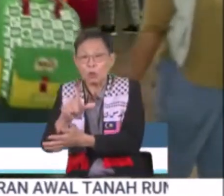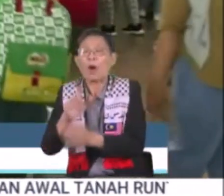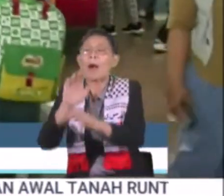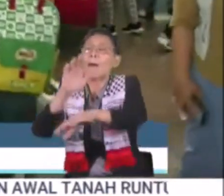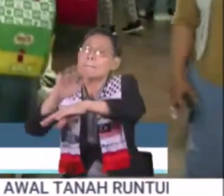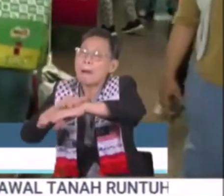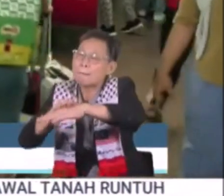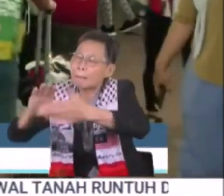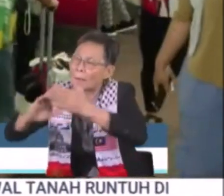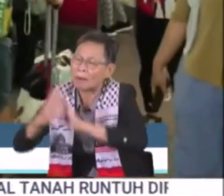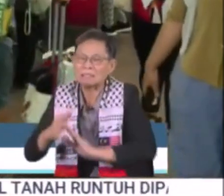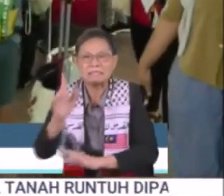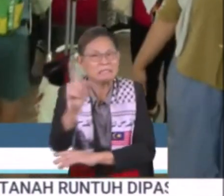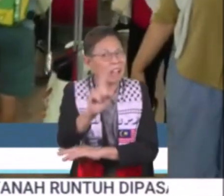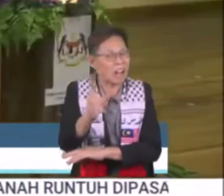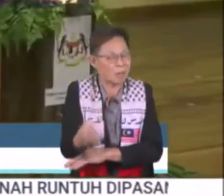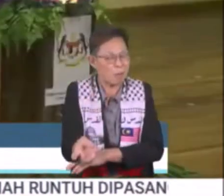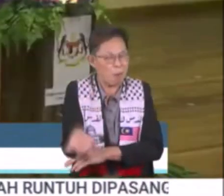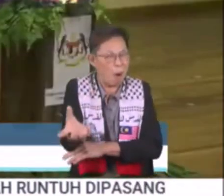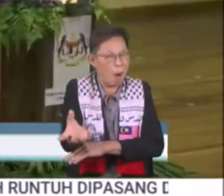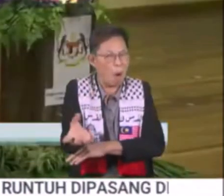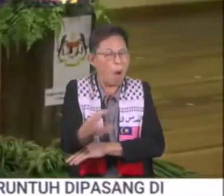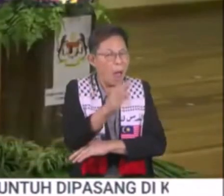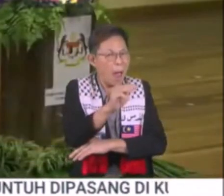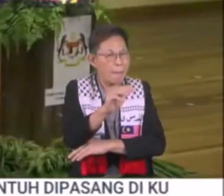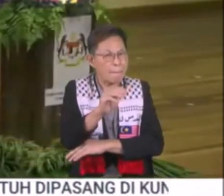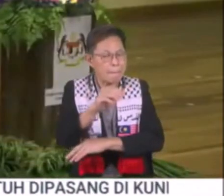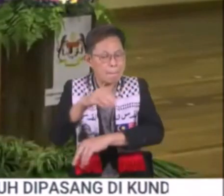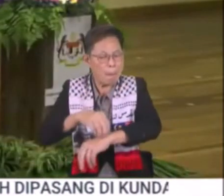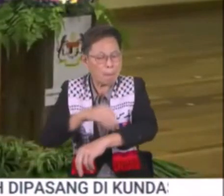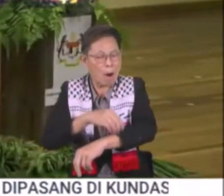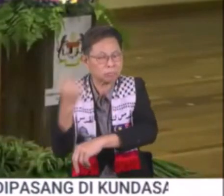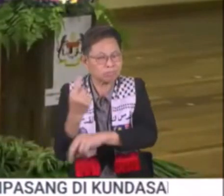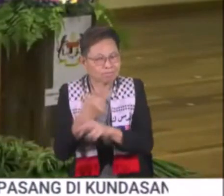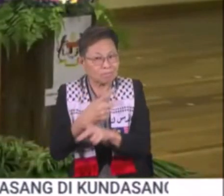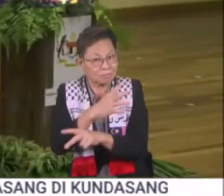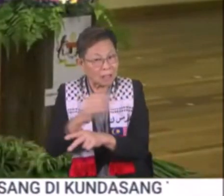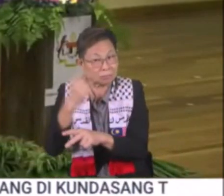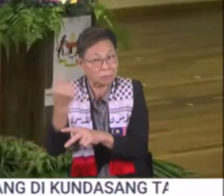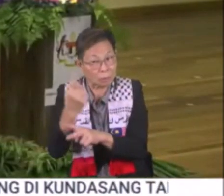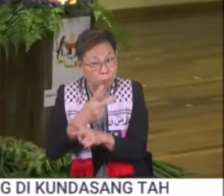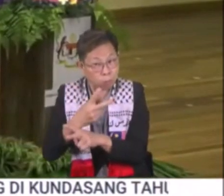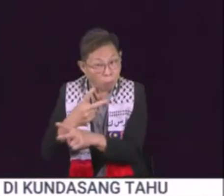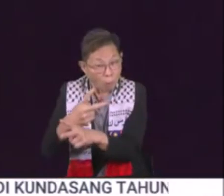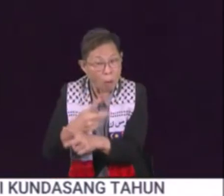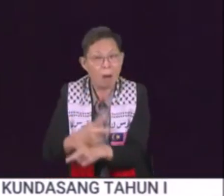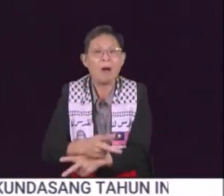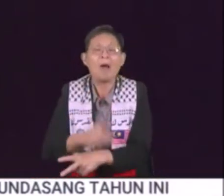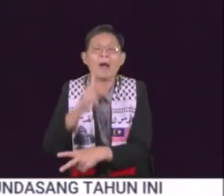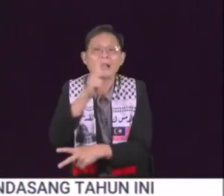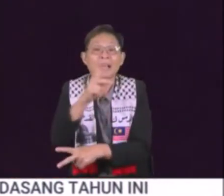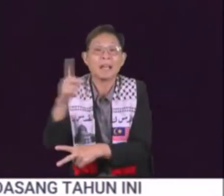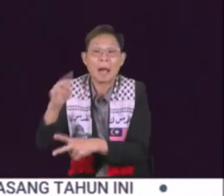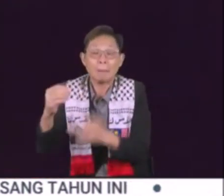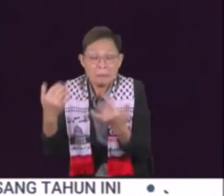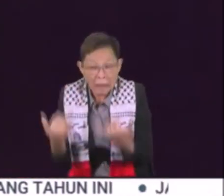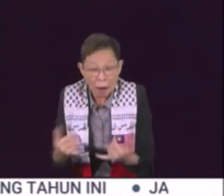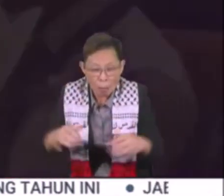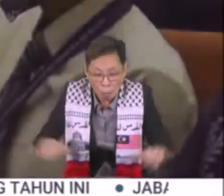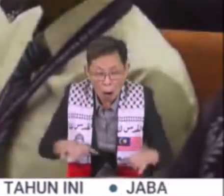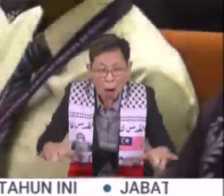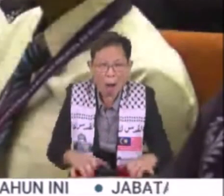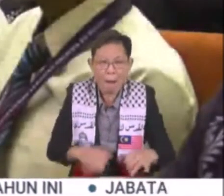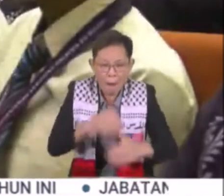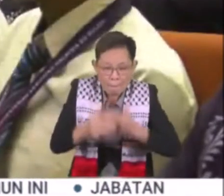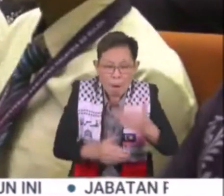tidak ambil mudah dengan jangkitan virus itu dan sentiasa waspada. Beliau maklumkan, Kementerian Kesihatan sedang laksana